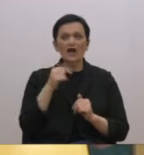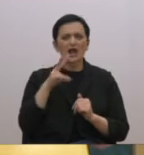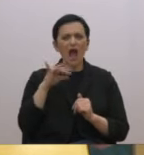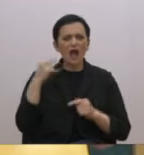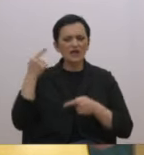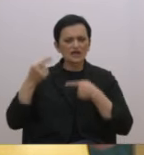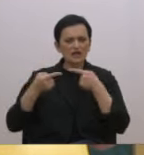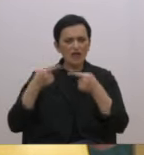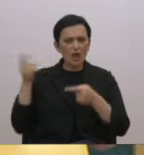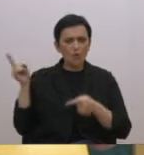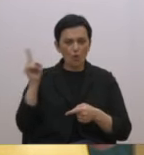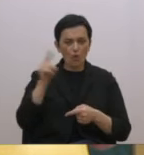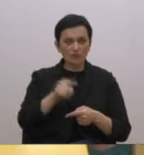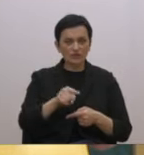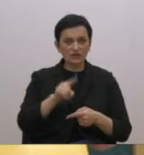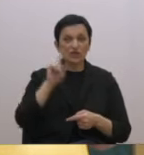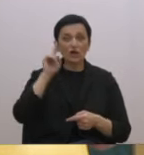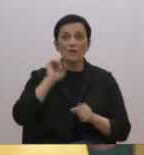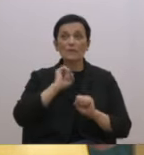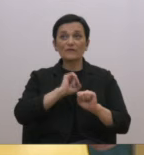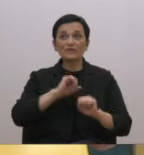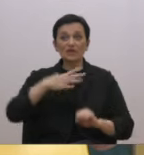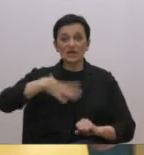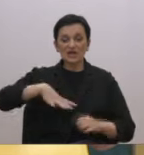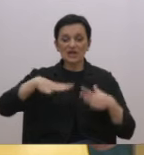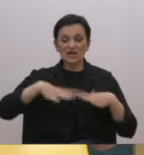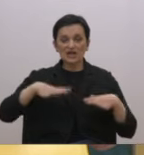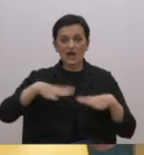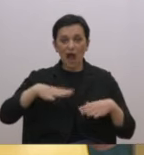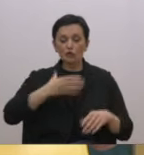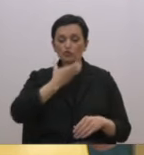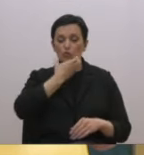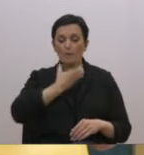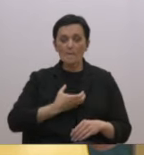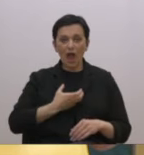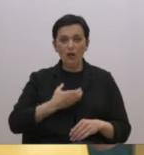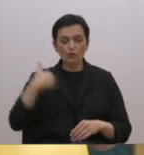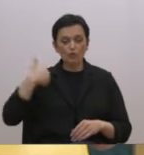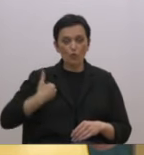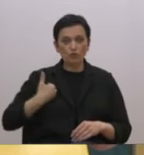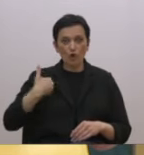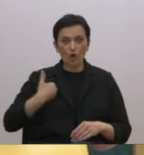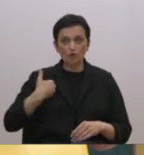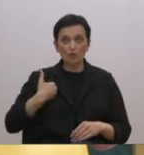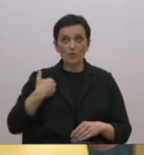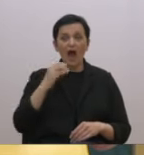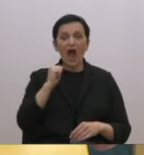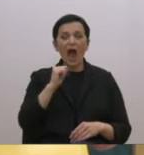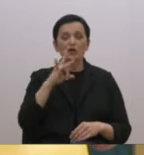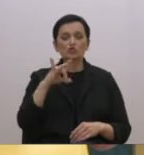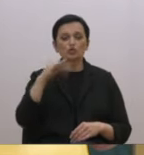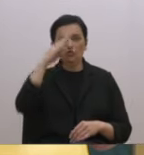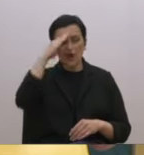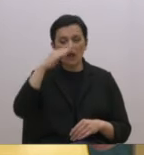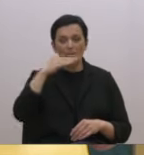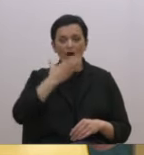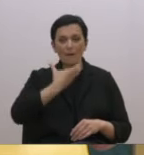მოვიდა. ვიცავთ ქართულ ბერმონაზნობას, რომელიც აშურელმა მამებმა